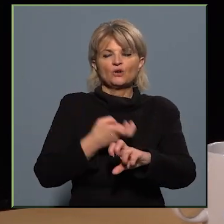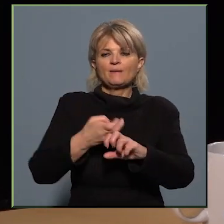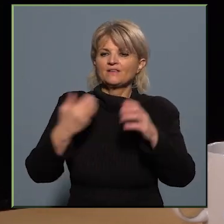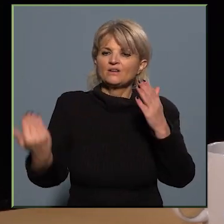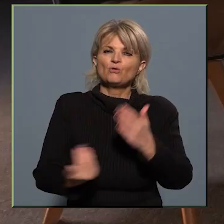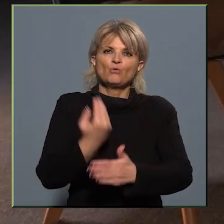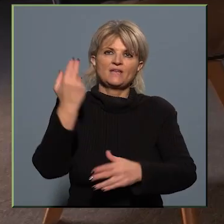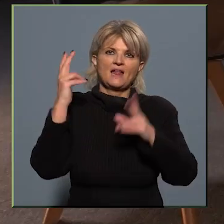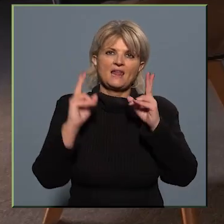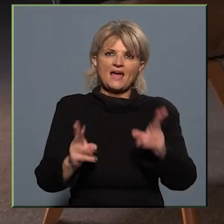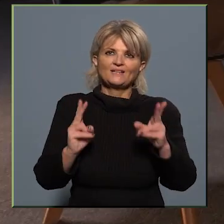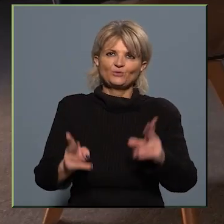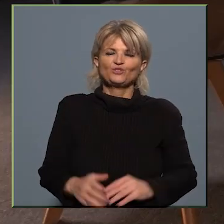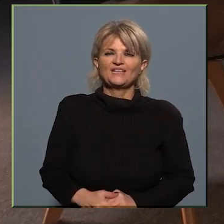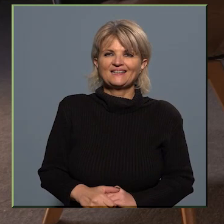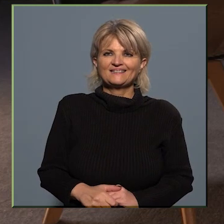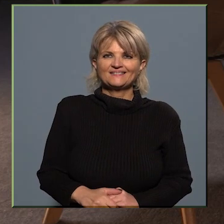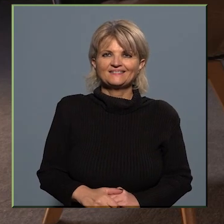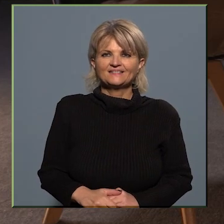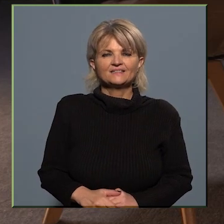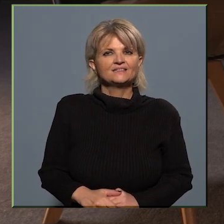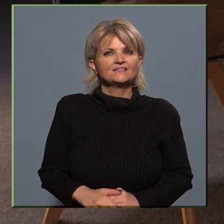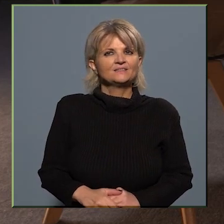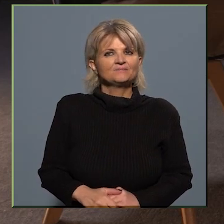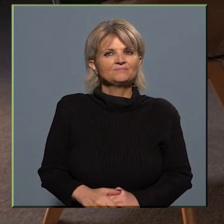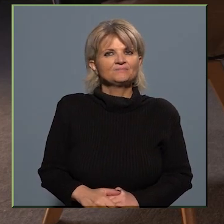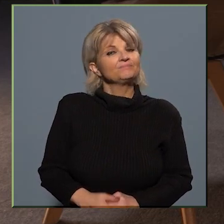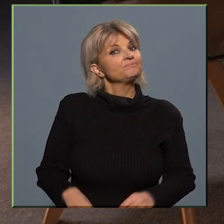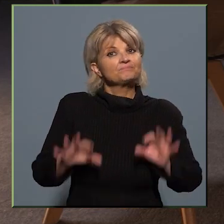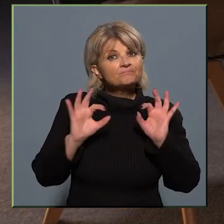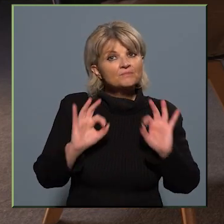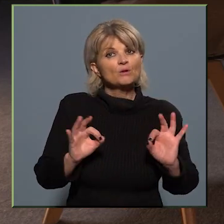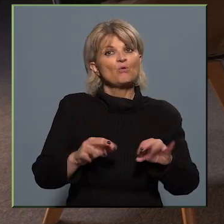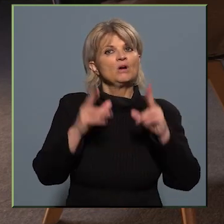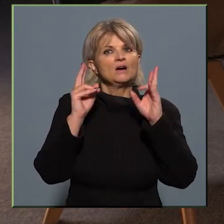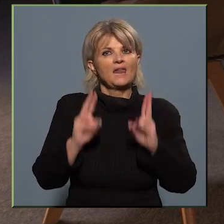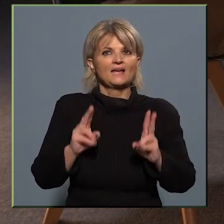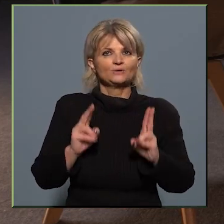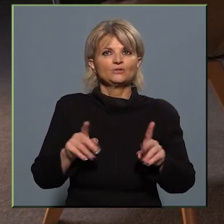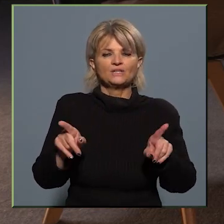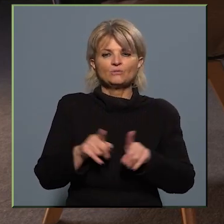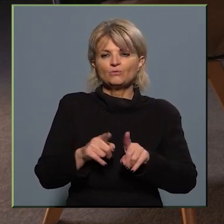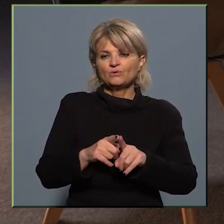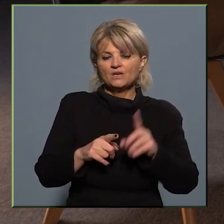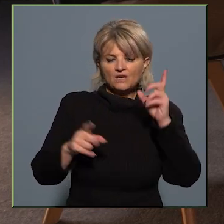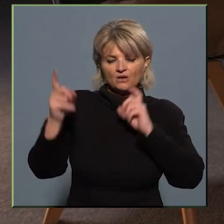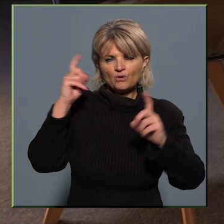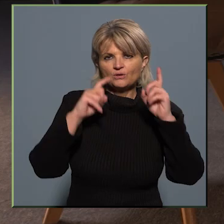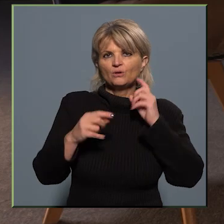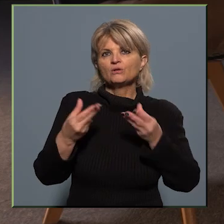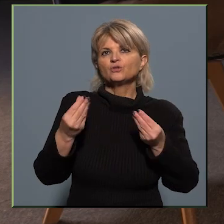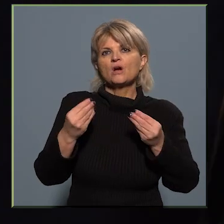egy lehetőség. Egy nagyon praktikus lehetőség, és úgy tűnik, hogy igen, sokan élnek vele, koriznak